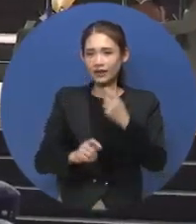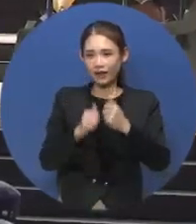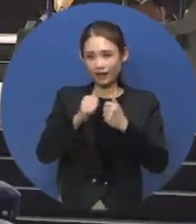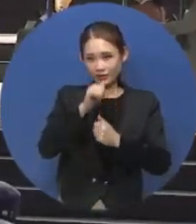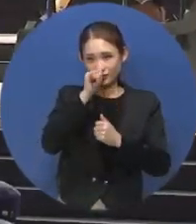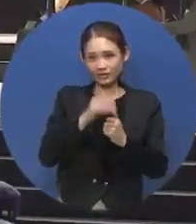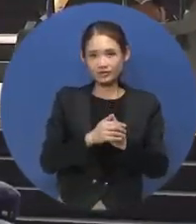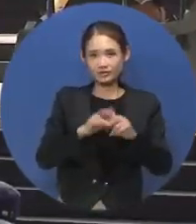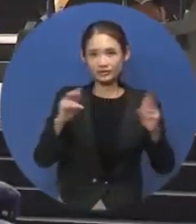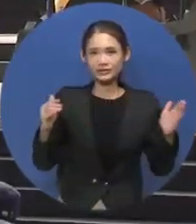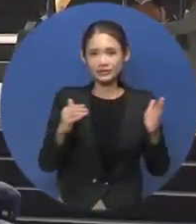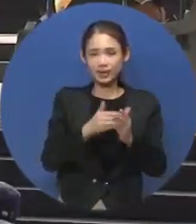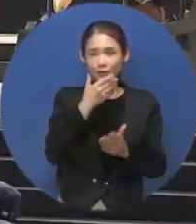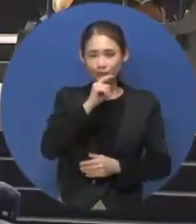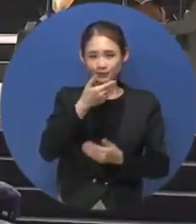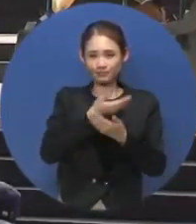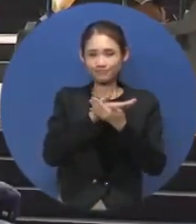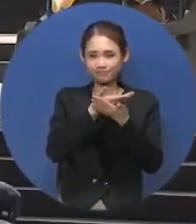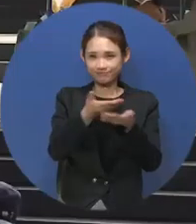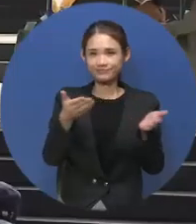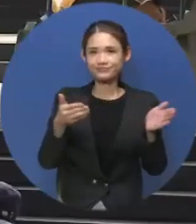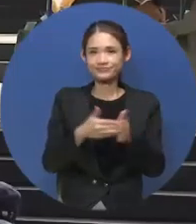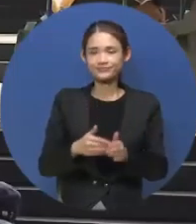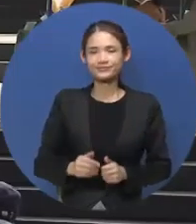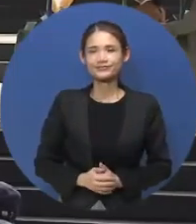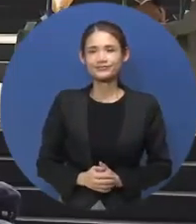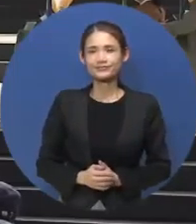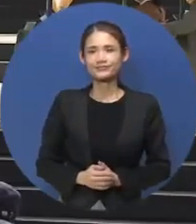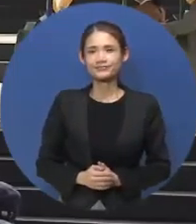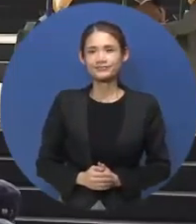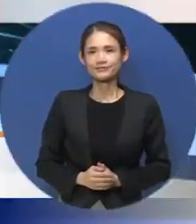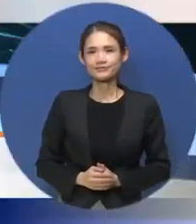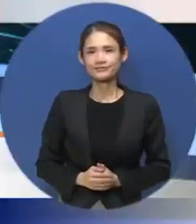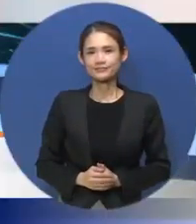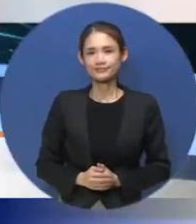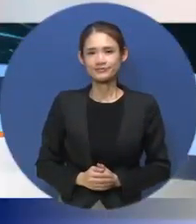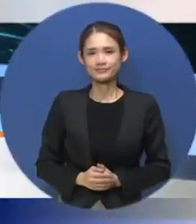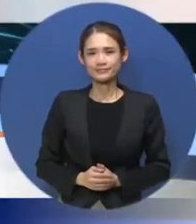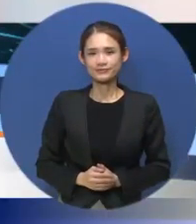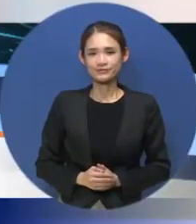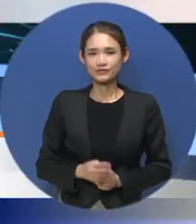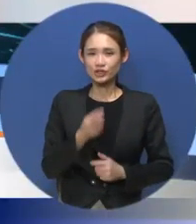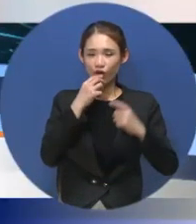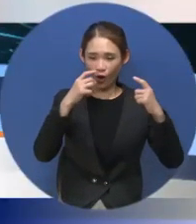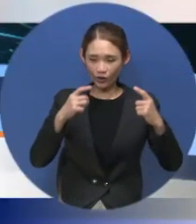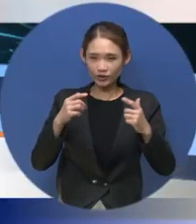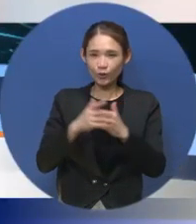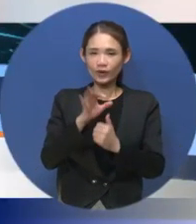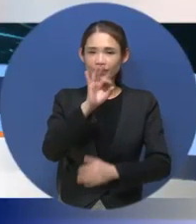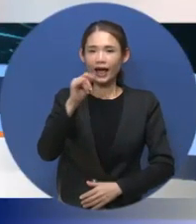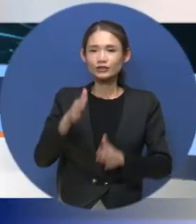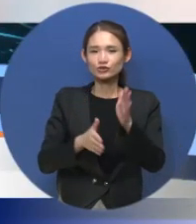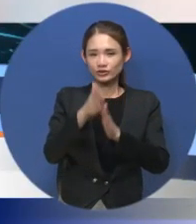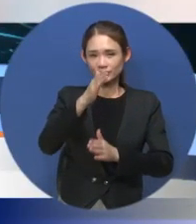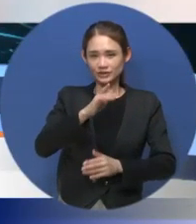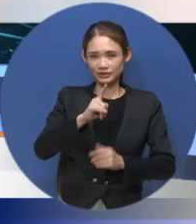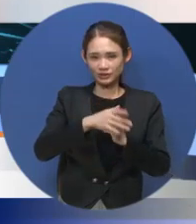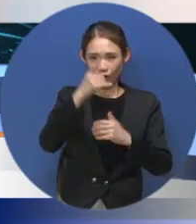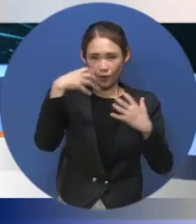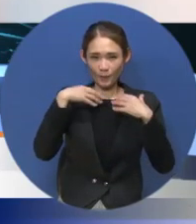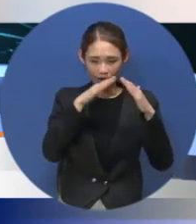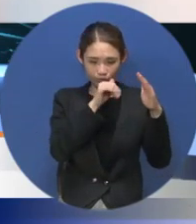기대합니다. 한편 이번 춘향제는 이틀간 춘향제안과 전국 춘향선발대회, 제48회